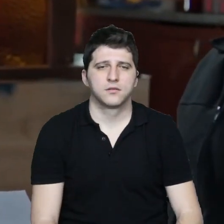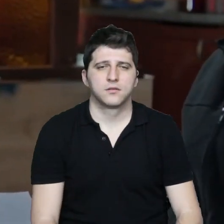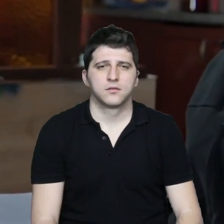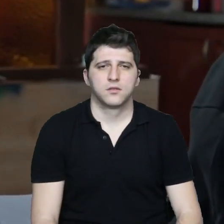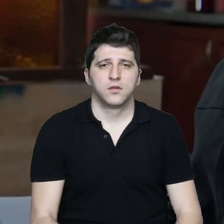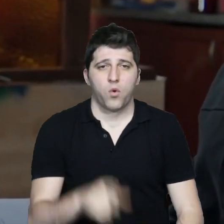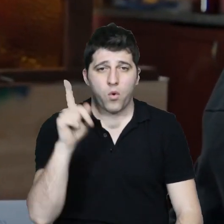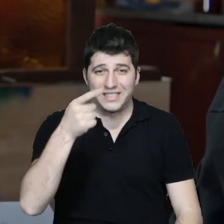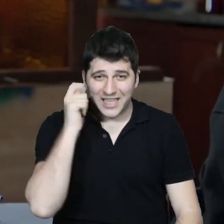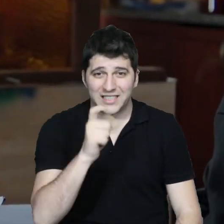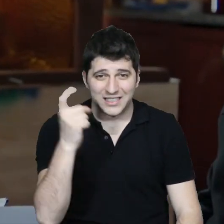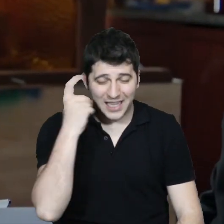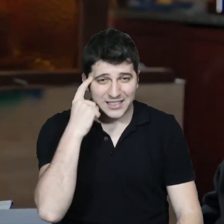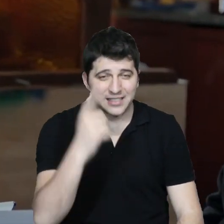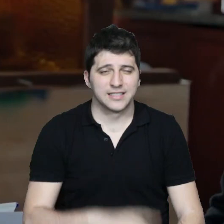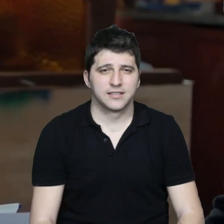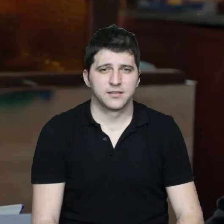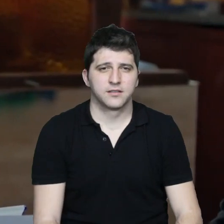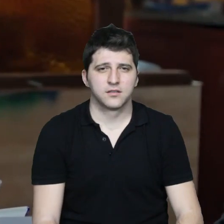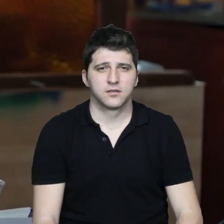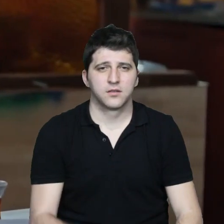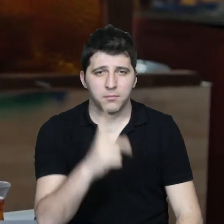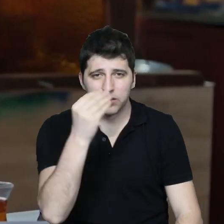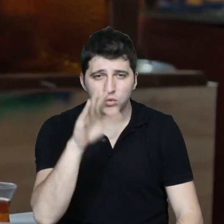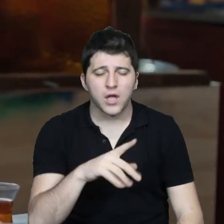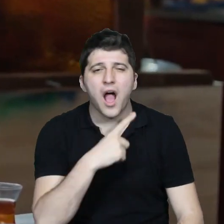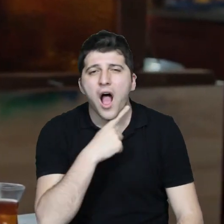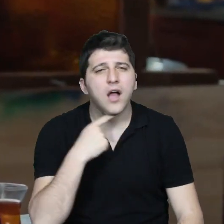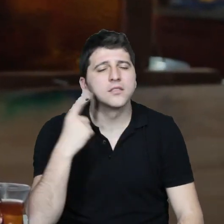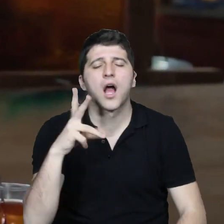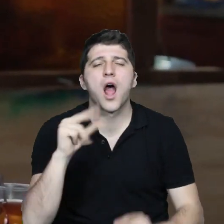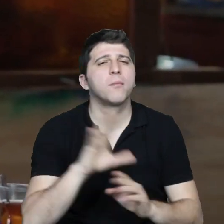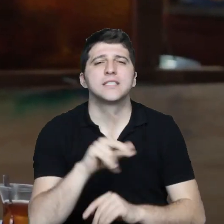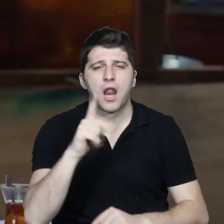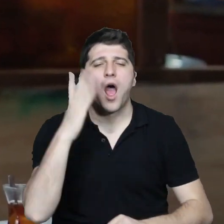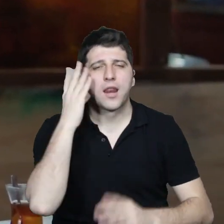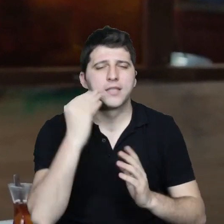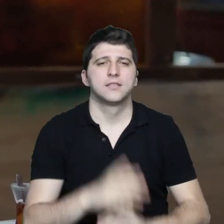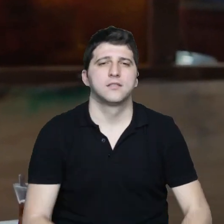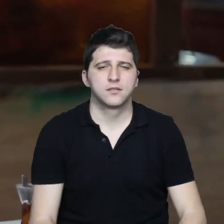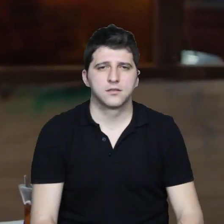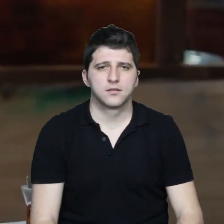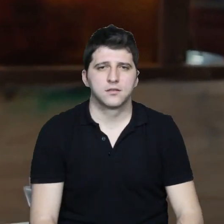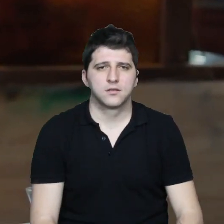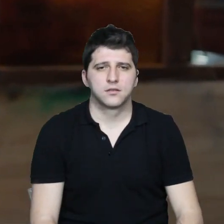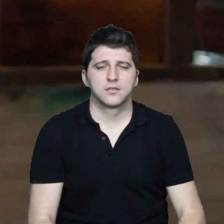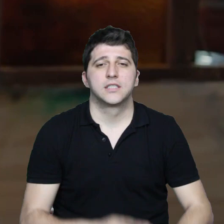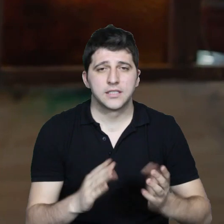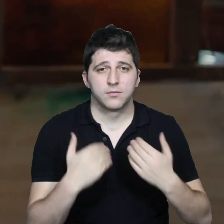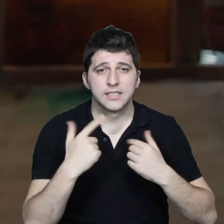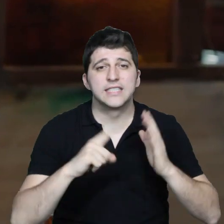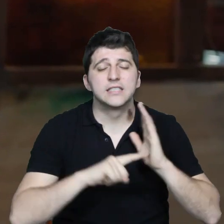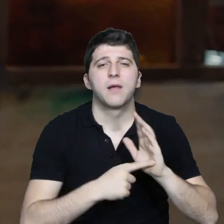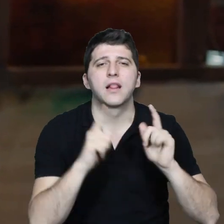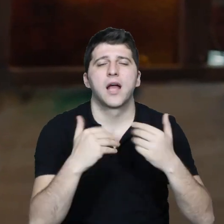Onu gerçekten tanısanız bir çocuğun asla onunla kalmaması gerektiğini anlarsınız. İşte bize bunun